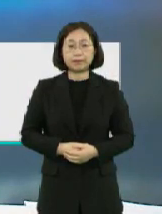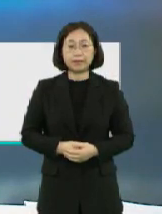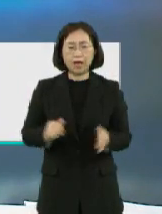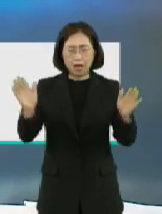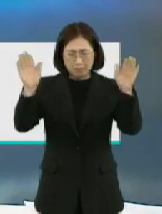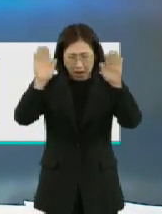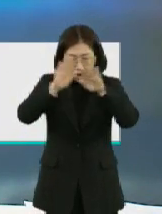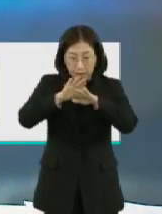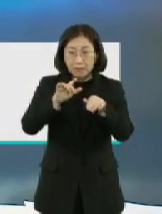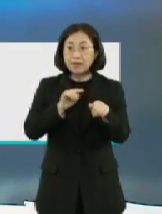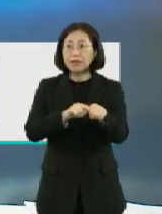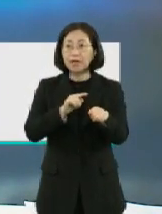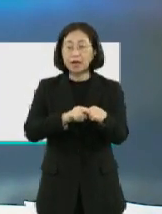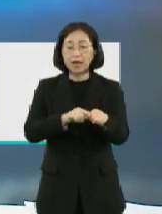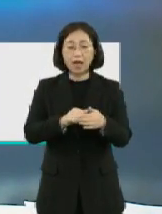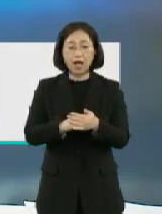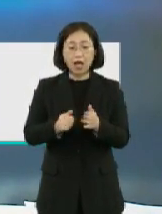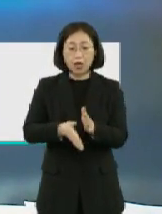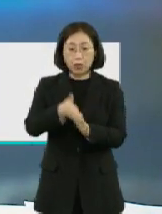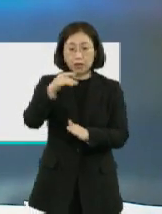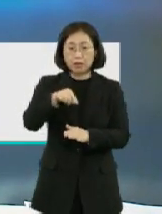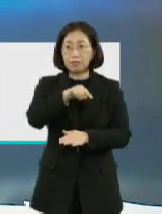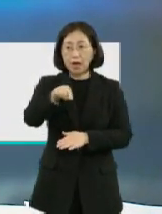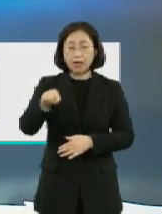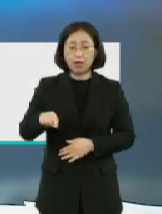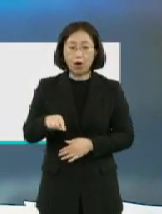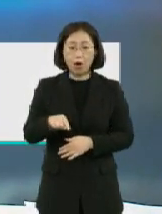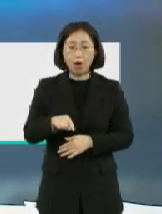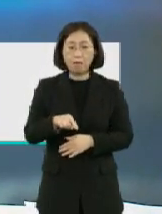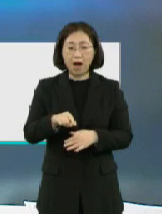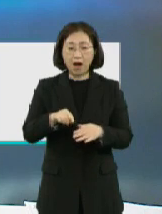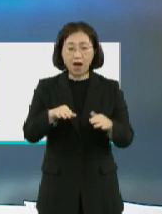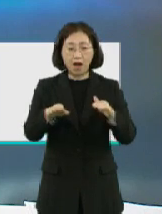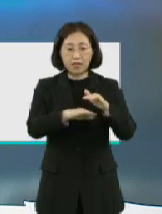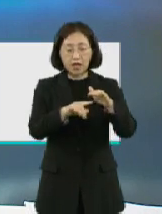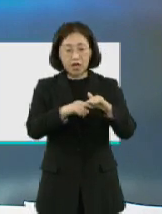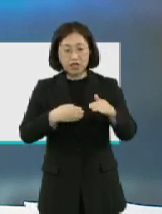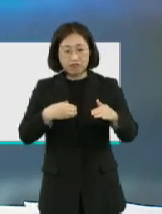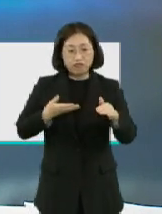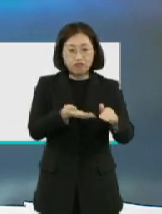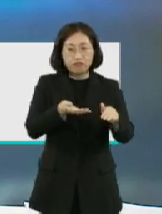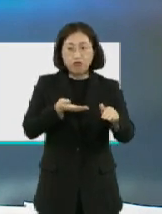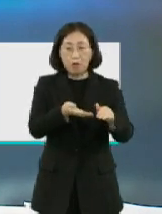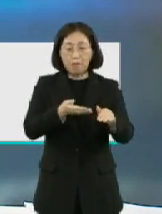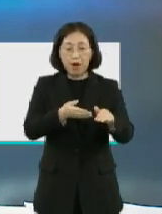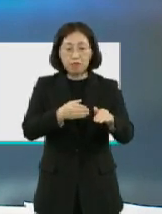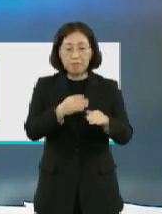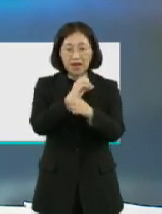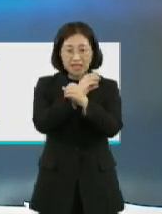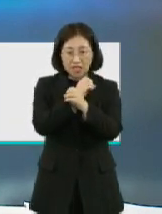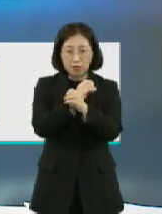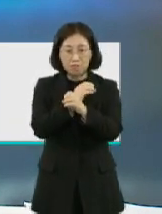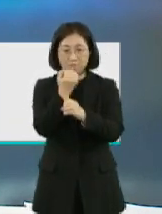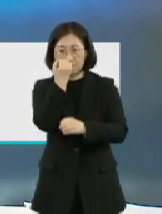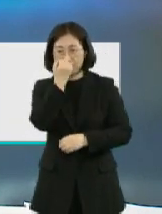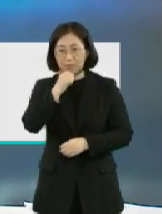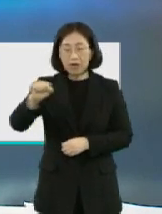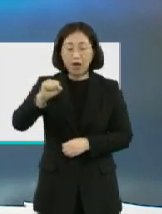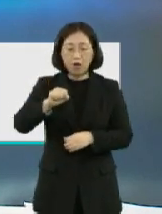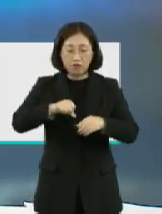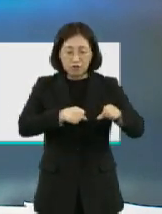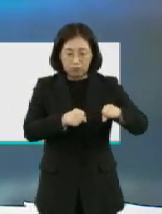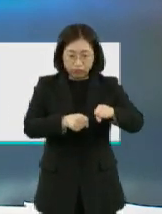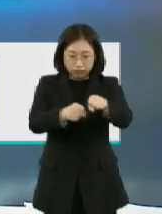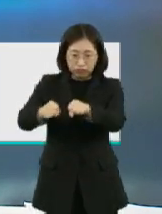심야 시간대 대전 도심 일대에서 일반 차량들을 위협하고 신호와 중앙선을 무시하며 난폭 운전을